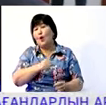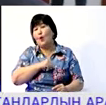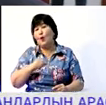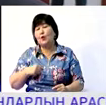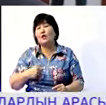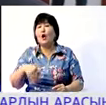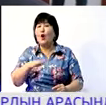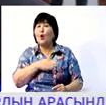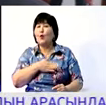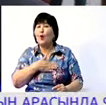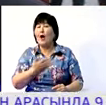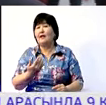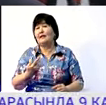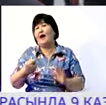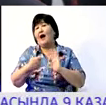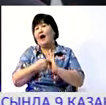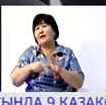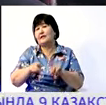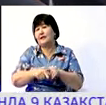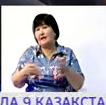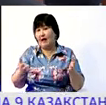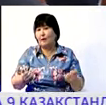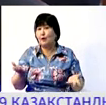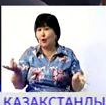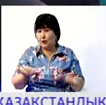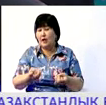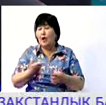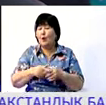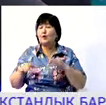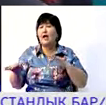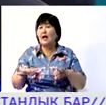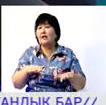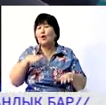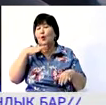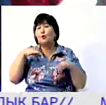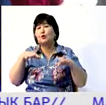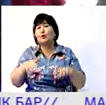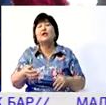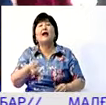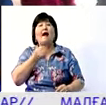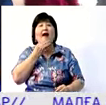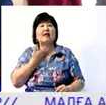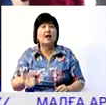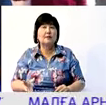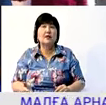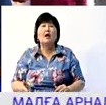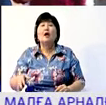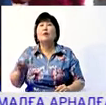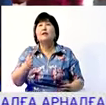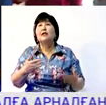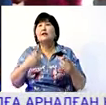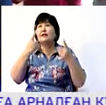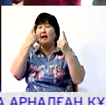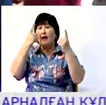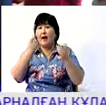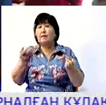жаңағы рухани азық есебінде қабылдау керек. Сондықтан осындай іс-шаралардың көбірек жүргізілгенін біз қалаймыз. Бізге жеткен хабарлар бойынша қарайтын